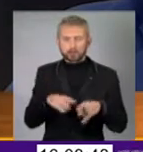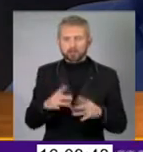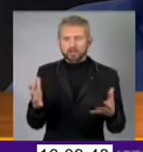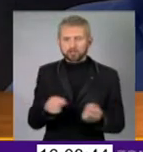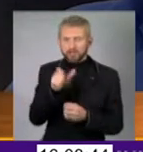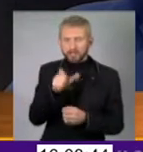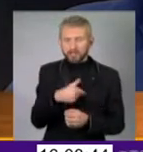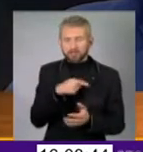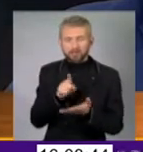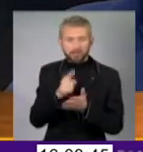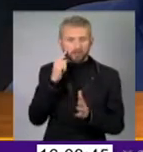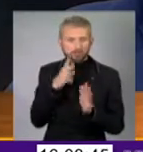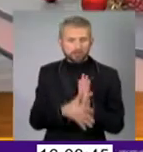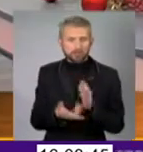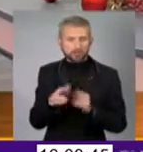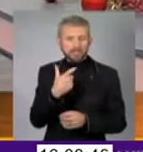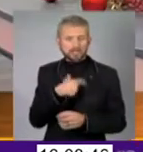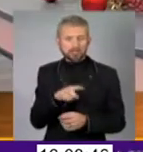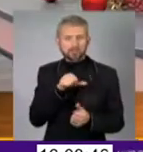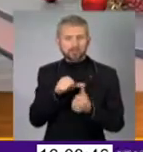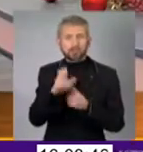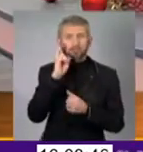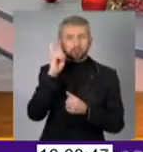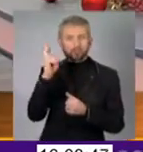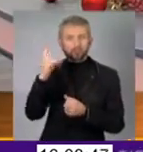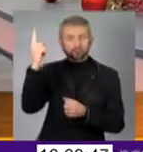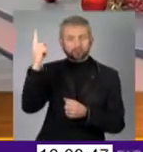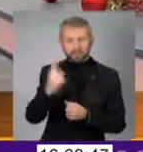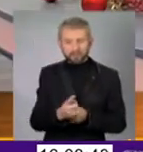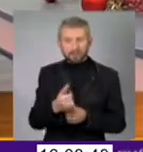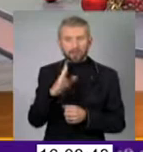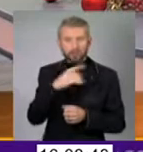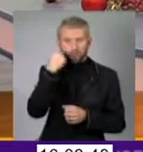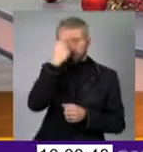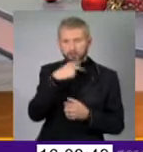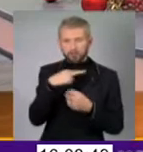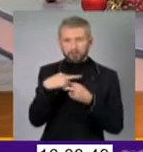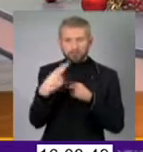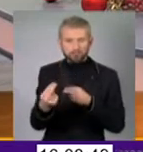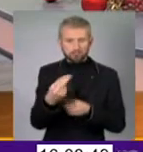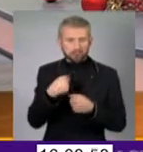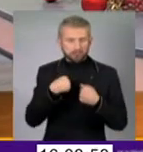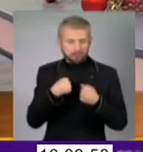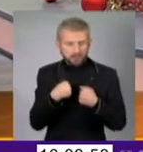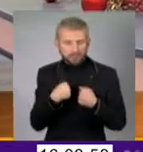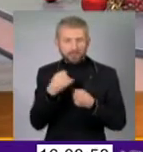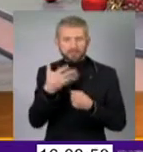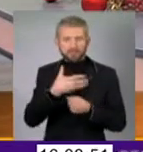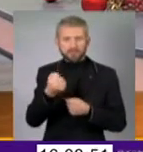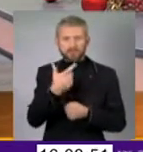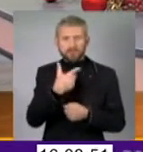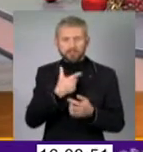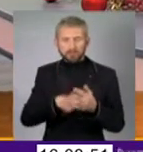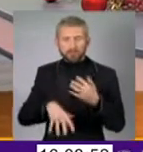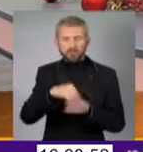Ми маємо зрозуміти для себе, що саме Бог спустився до нас в образі нашому людському, взяв на себе всі наші гріхи і, відповідно,